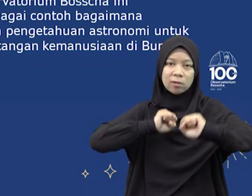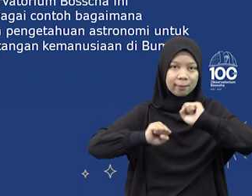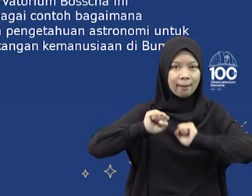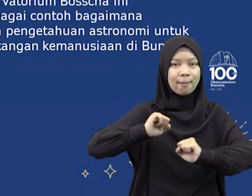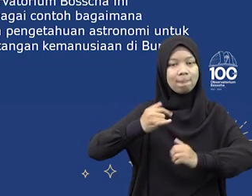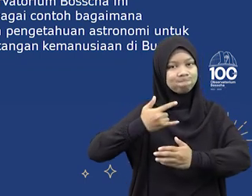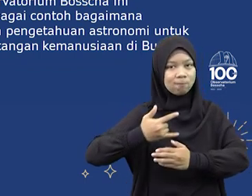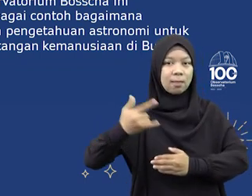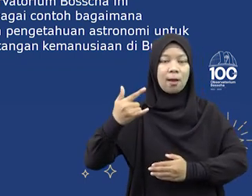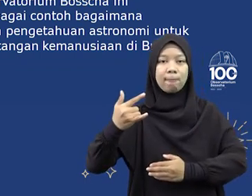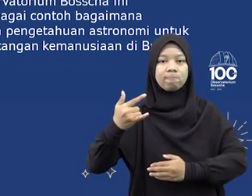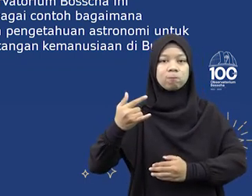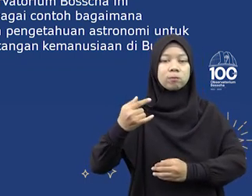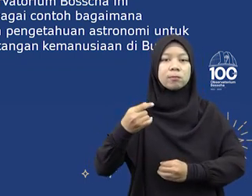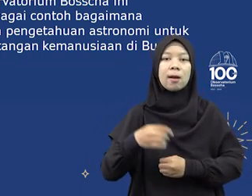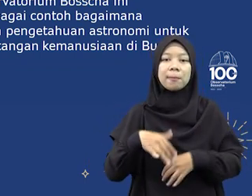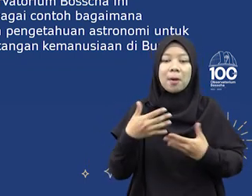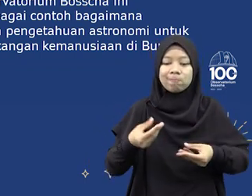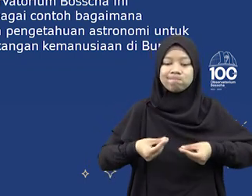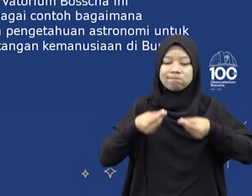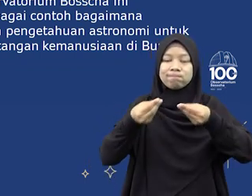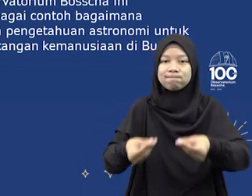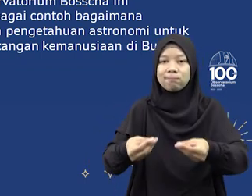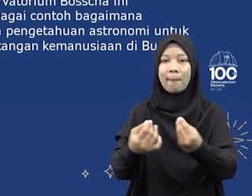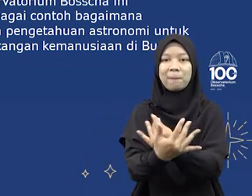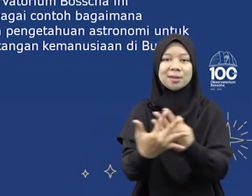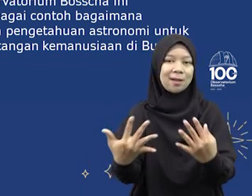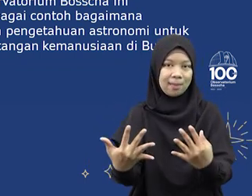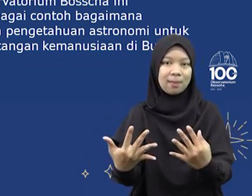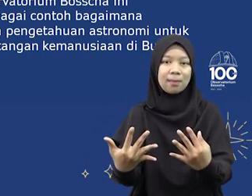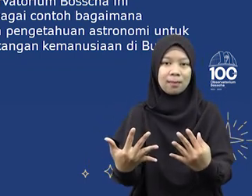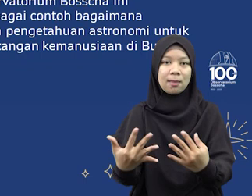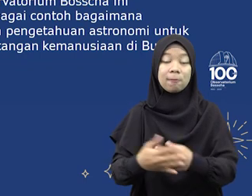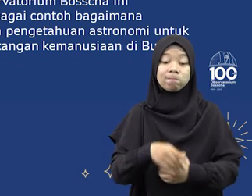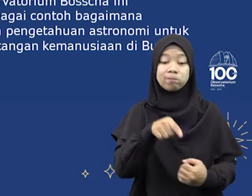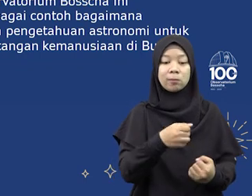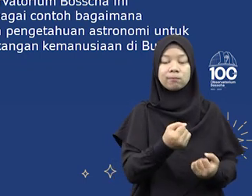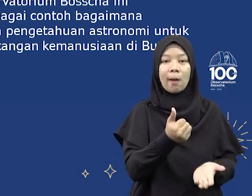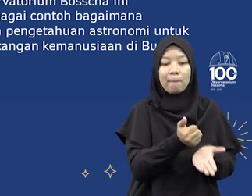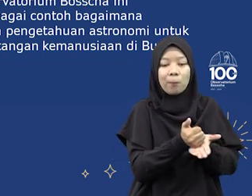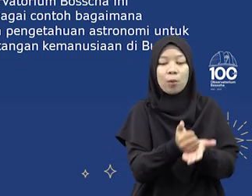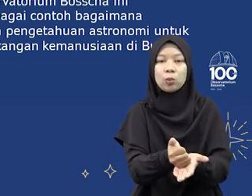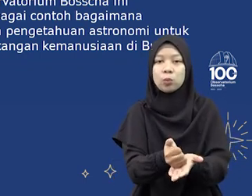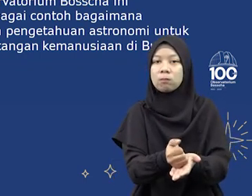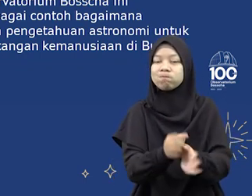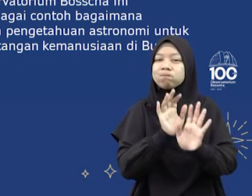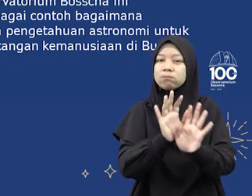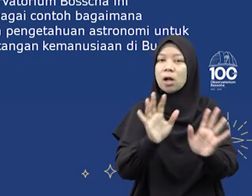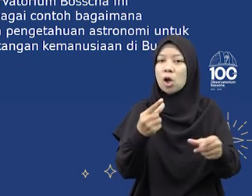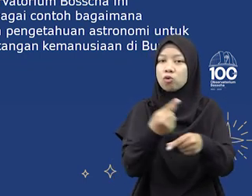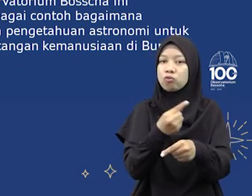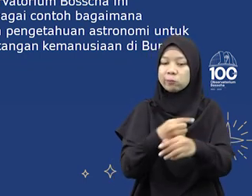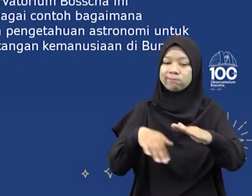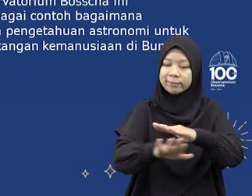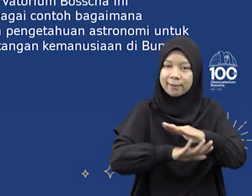kerja pendidikan dan pengabdian masyarakatnya membantu ratusan guru pada tingkat